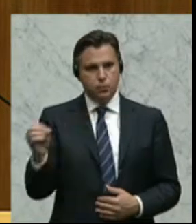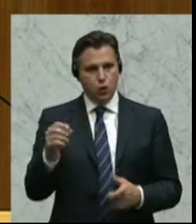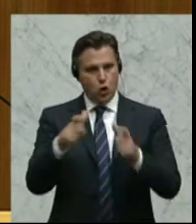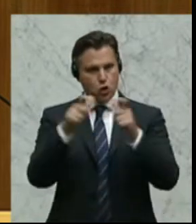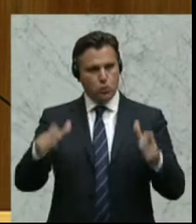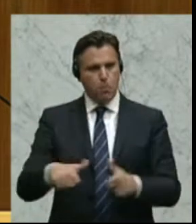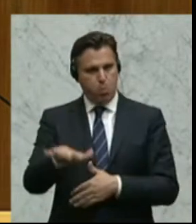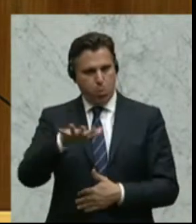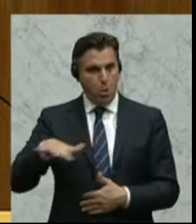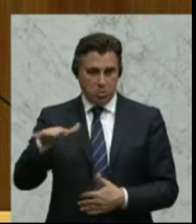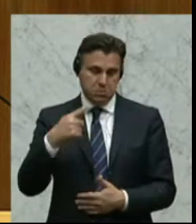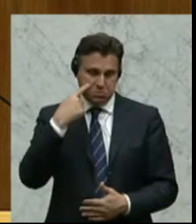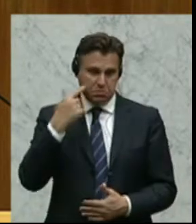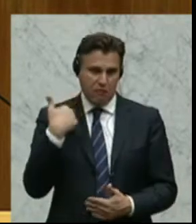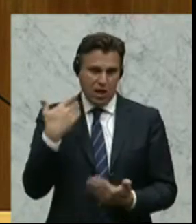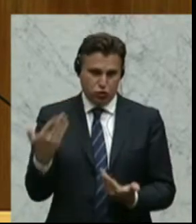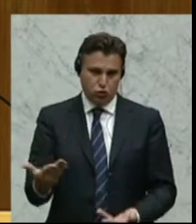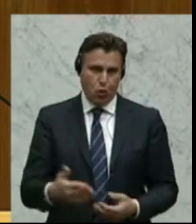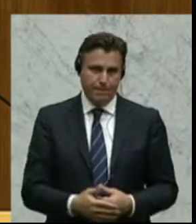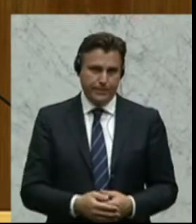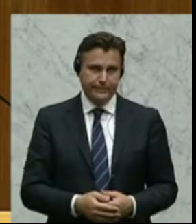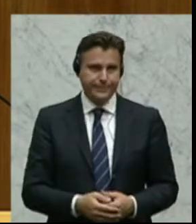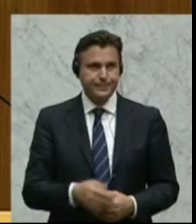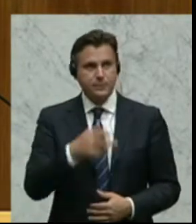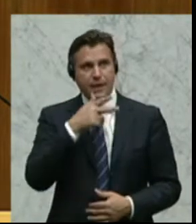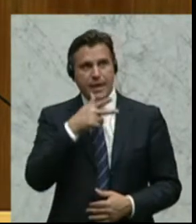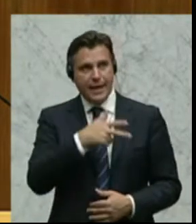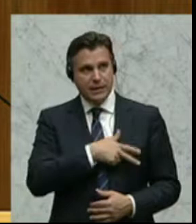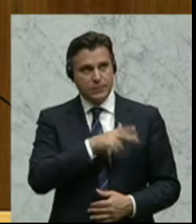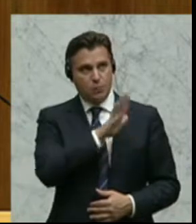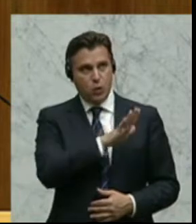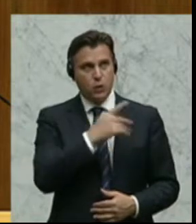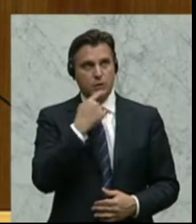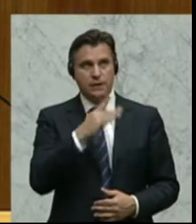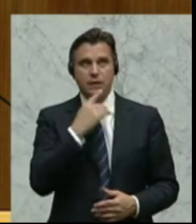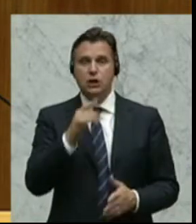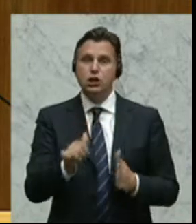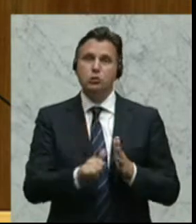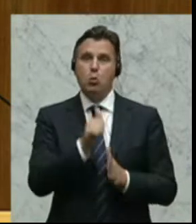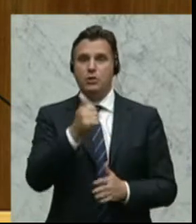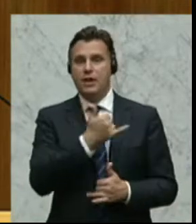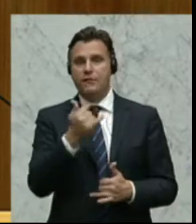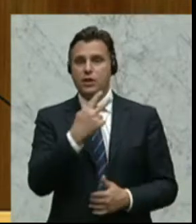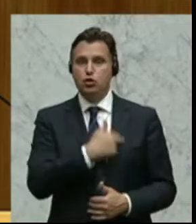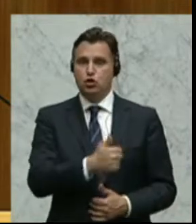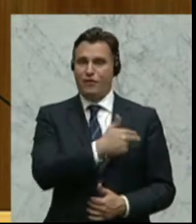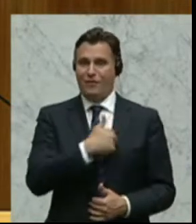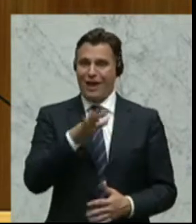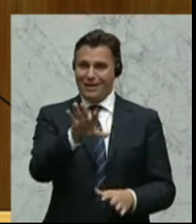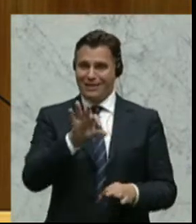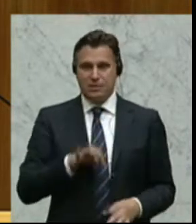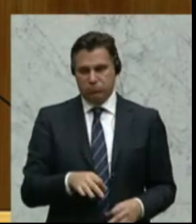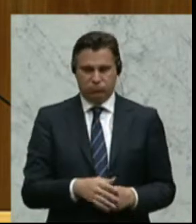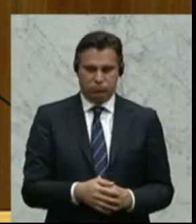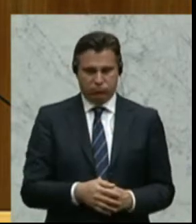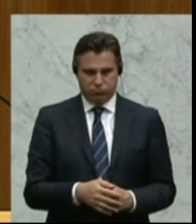beschrieben. Und wenn die SPÖ ihr Modell als das Schweizer Modell bezeichnet, ist das reine Chuzpe. Die Schweiz